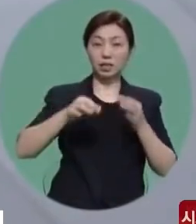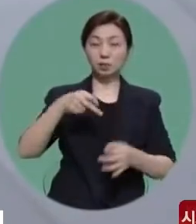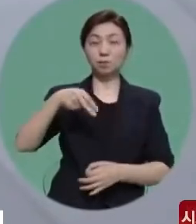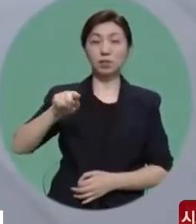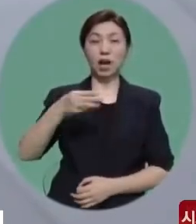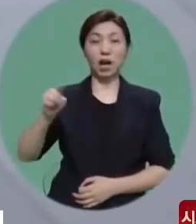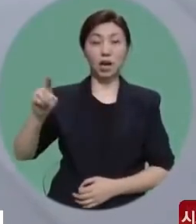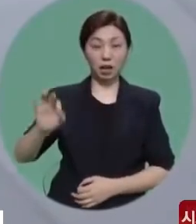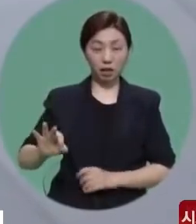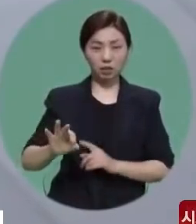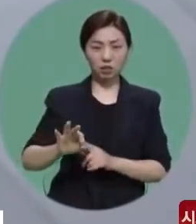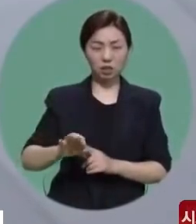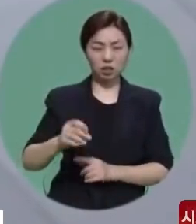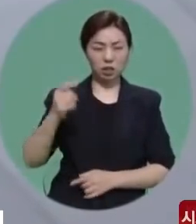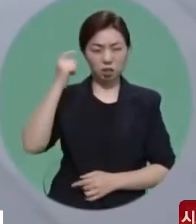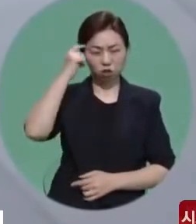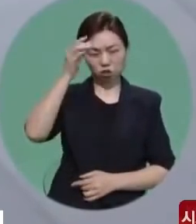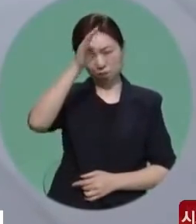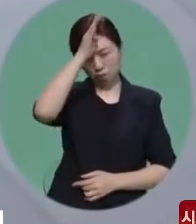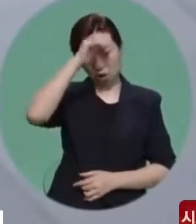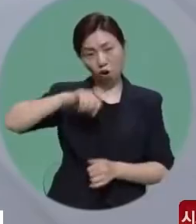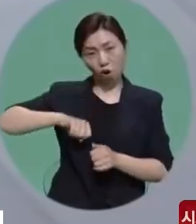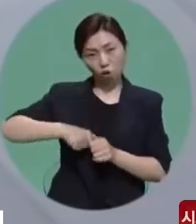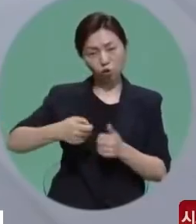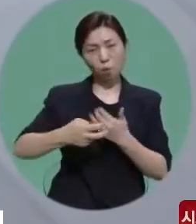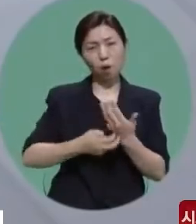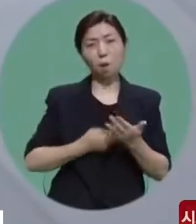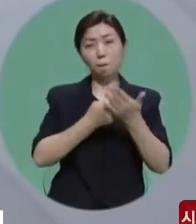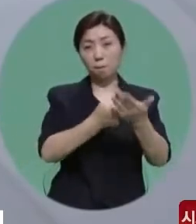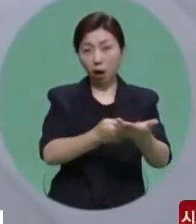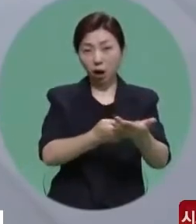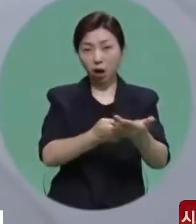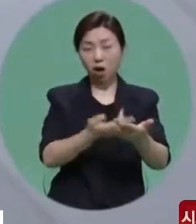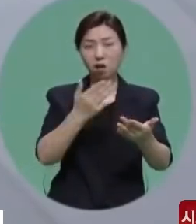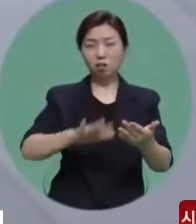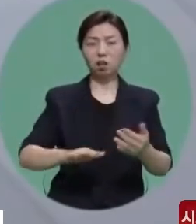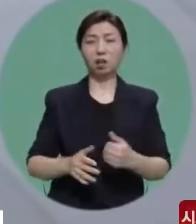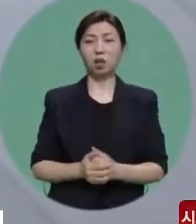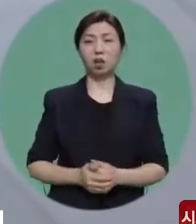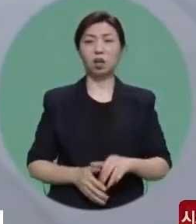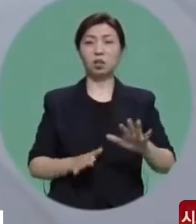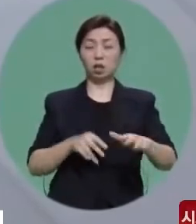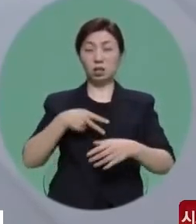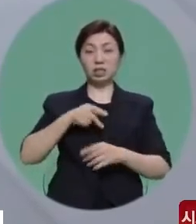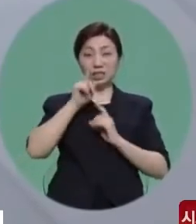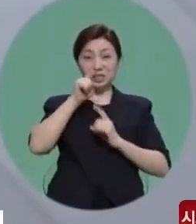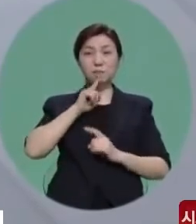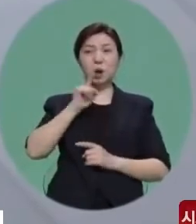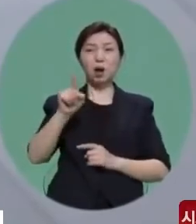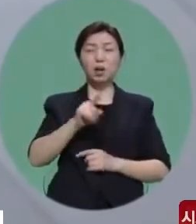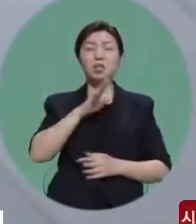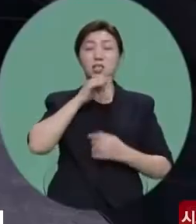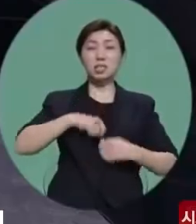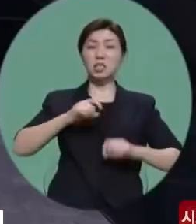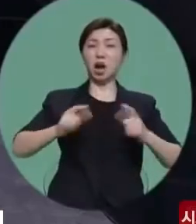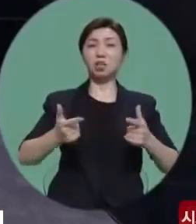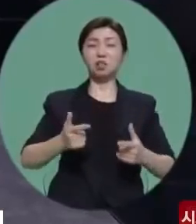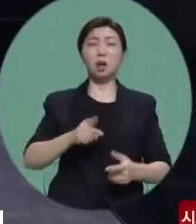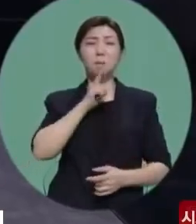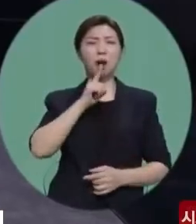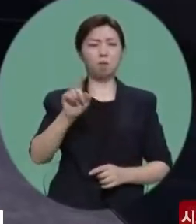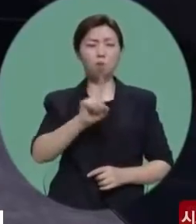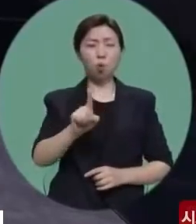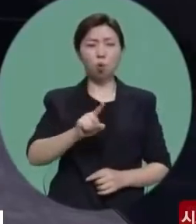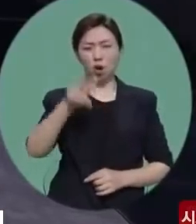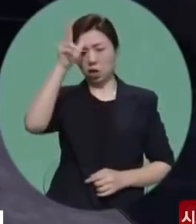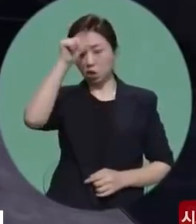강제입원 1 그 현황과 관련해서 이런 말씀이 건 사실 영역의 기술만이 건의 사실에 1 왜 이럴까 그